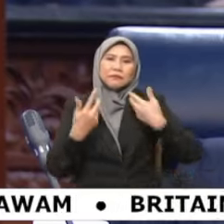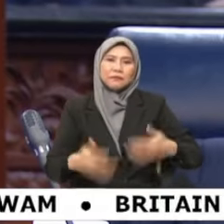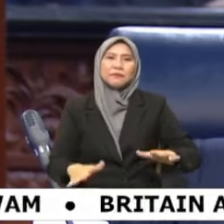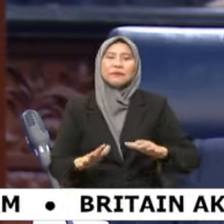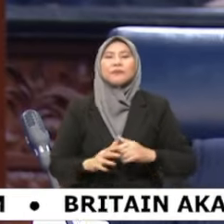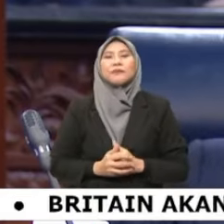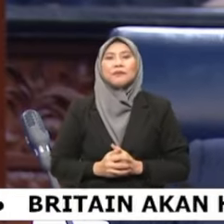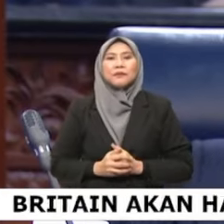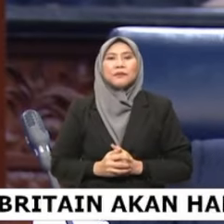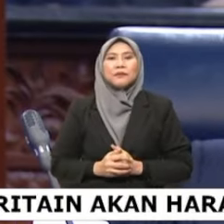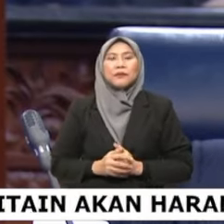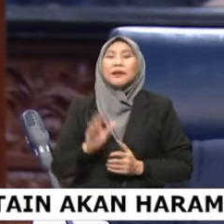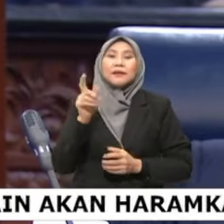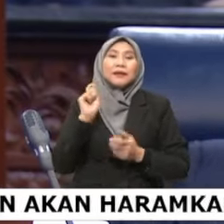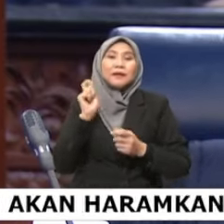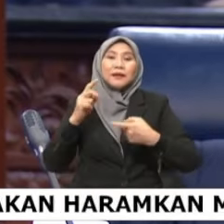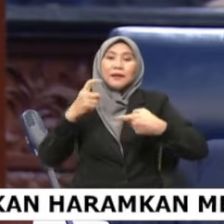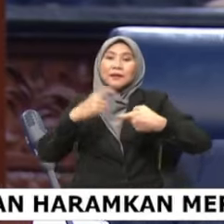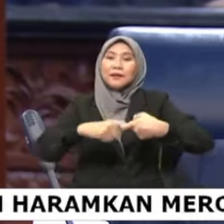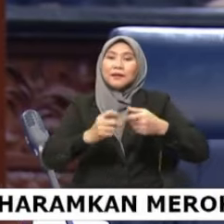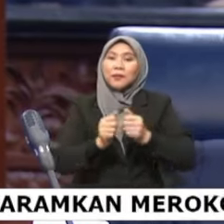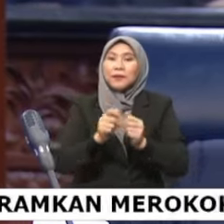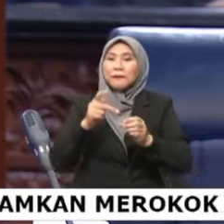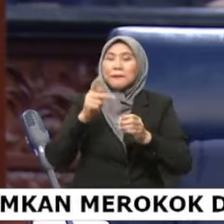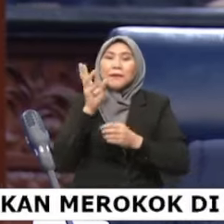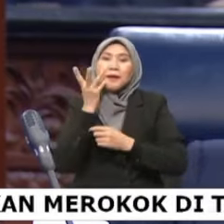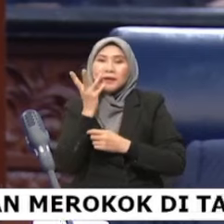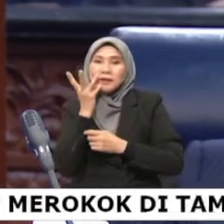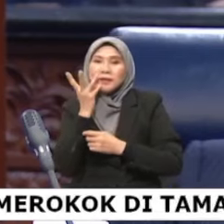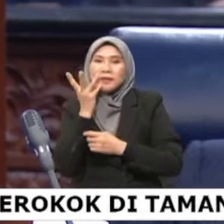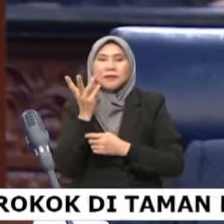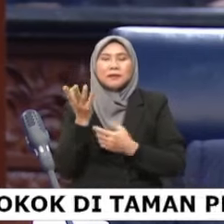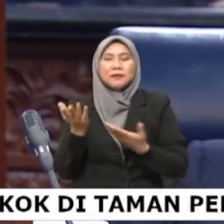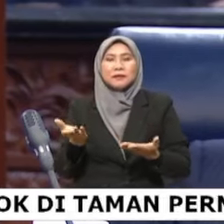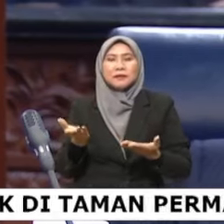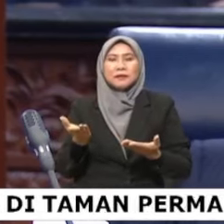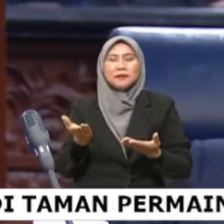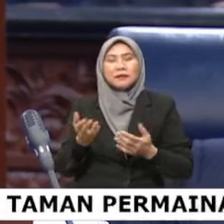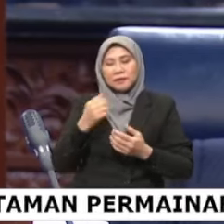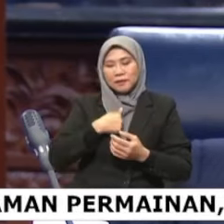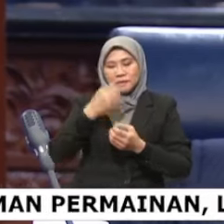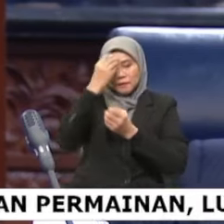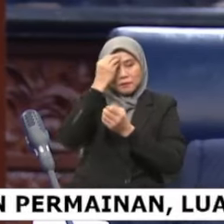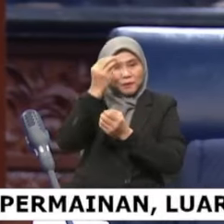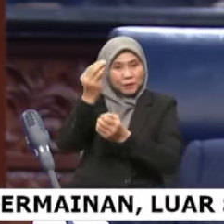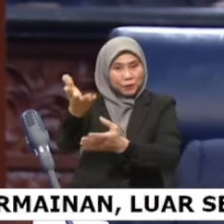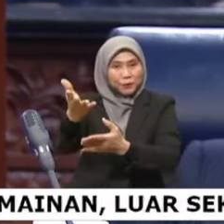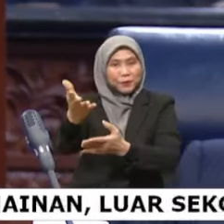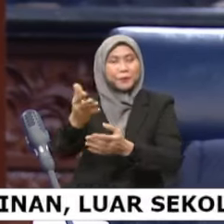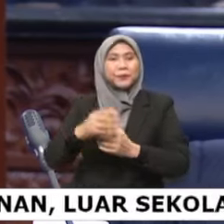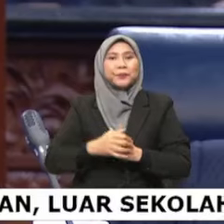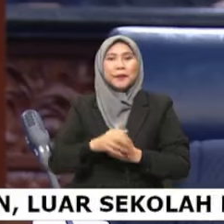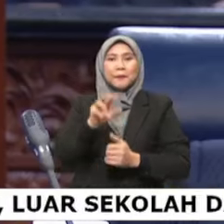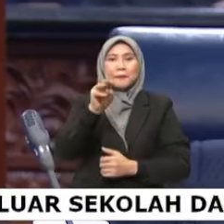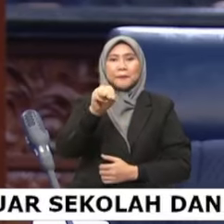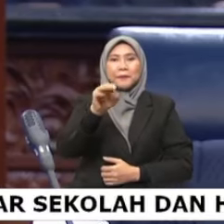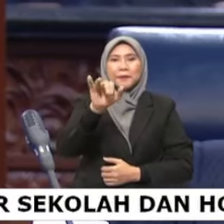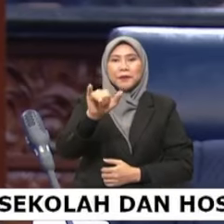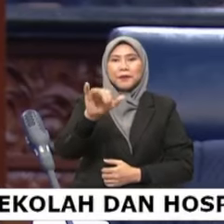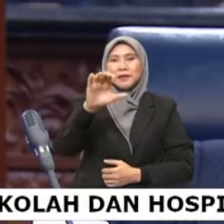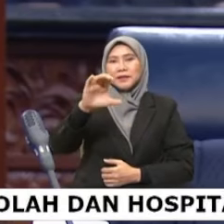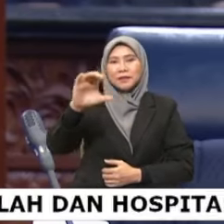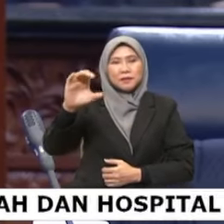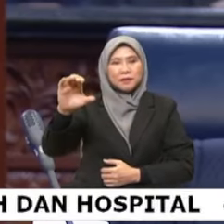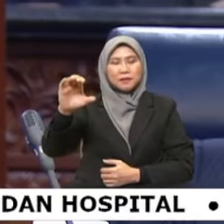Jadi berkenaan dengan beras dan petani, Yang Berhormat Arau, saya nak maklumkan bahawa MyCC juga